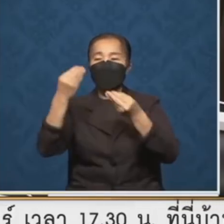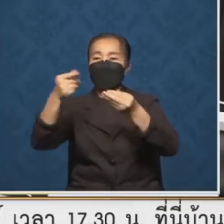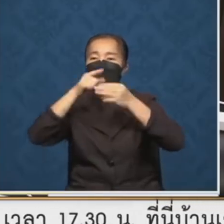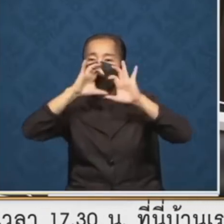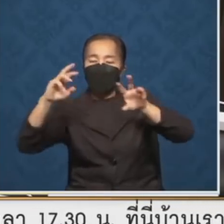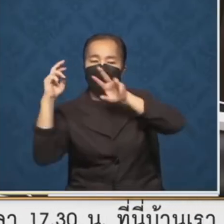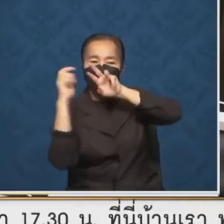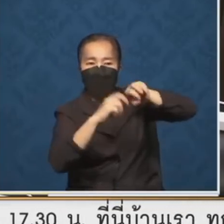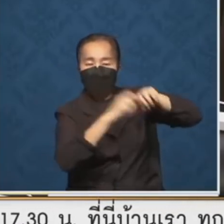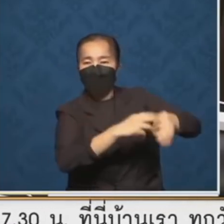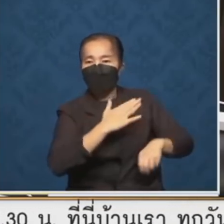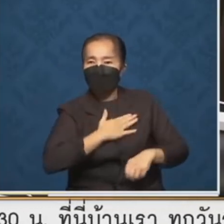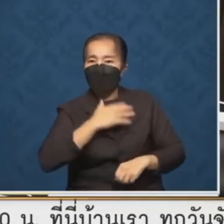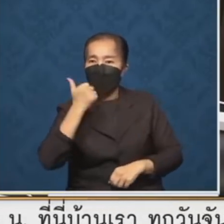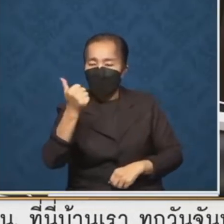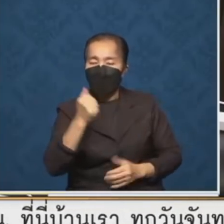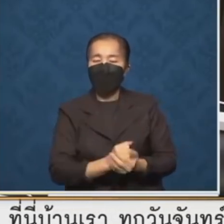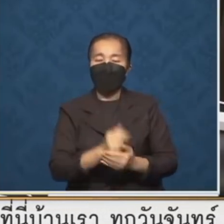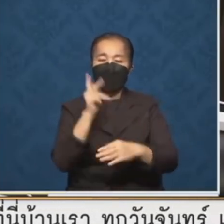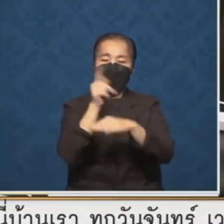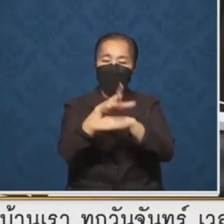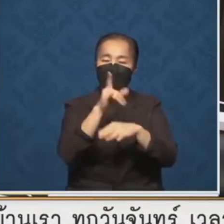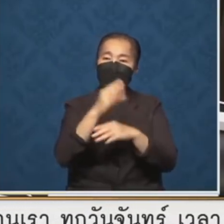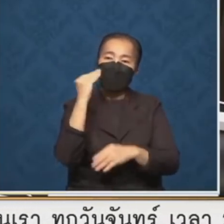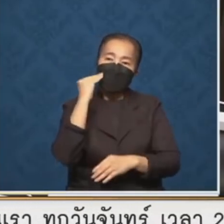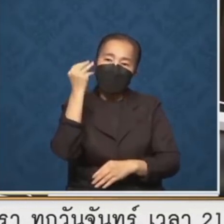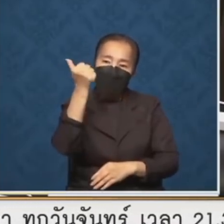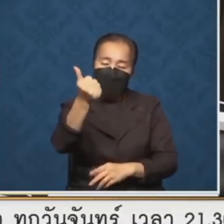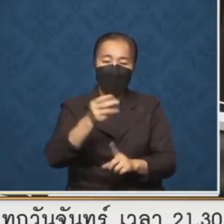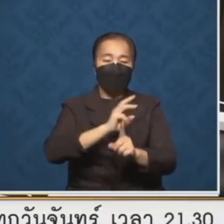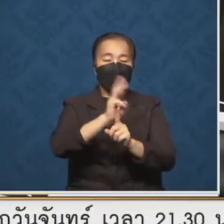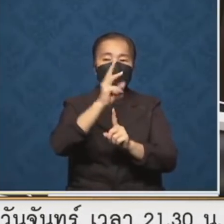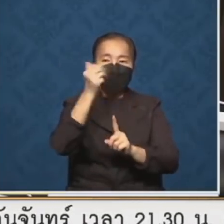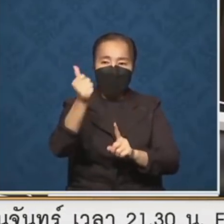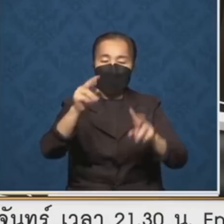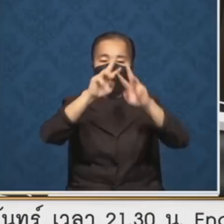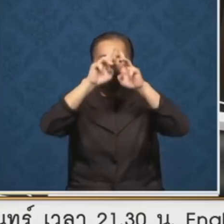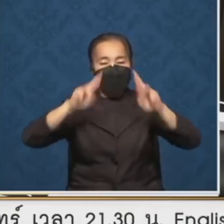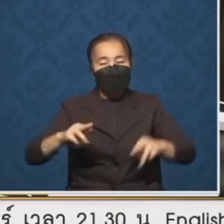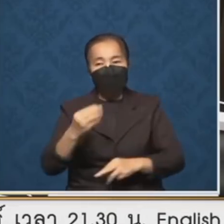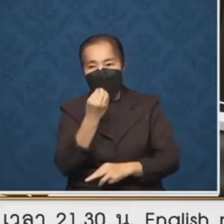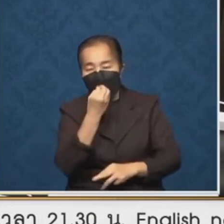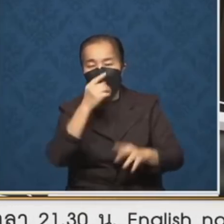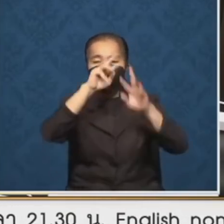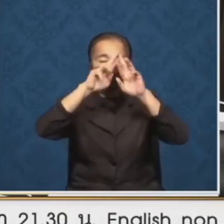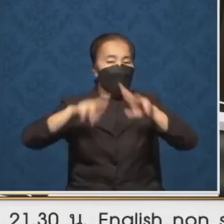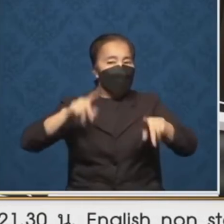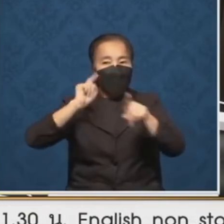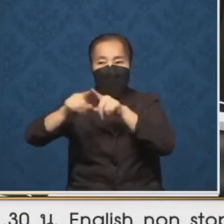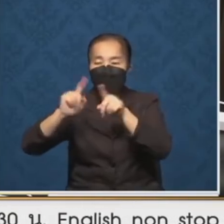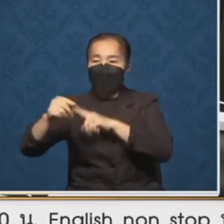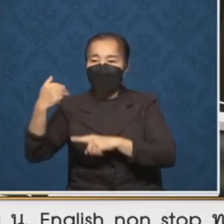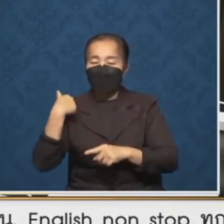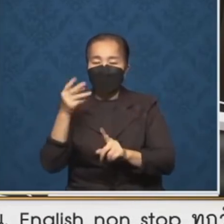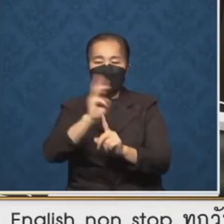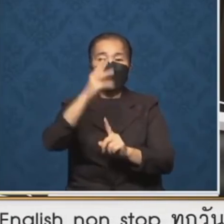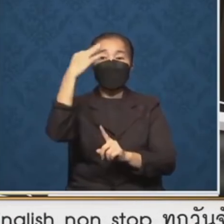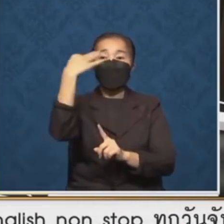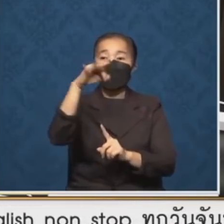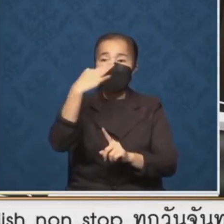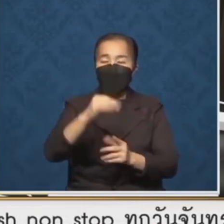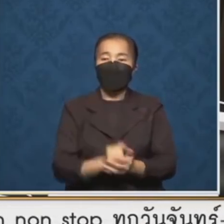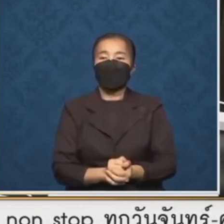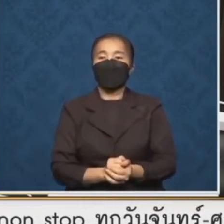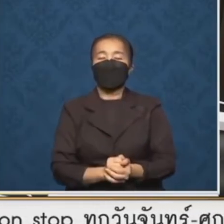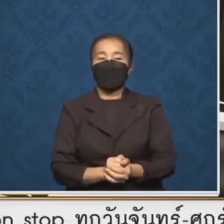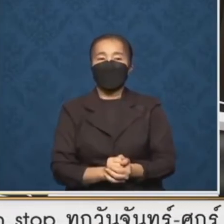การโทรศัพท์มือถืออินเทอร์เน็ตบ้านครับร้านอินเทอร์เน็ตแม้กระทั่งร้านอาหารหรือสถานประกอบการอื่นๆที่มีบริการ Wi-Fi ฟรีให้ใช้